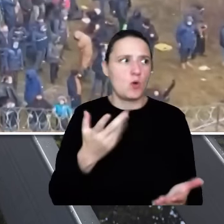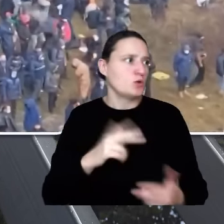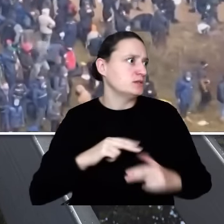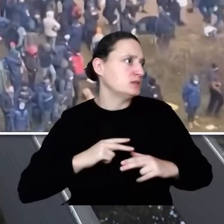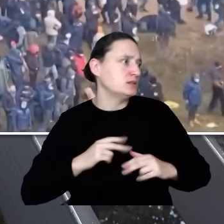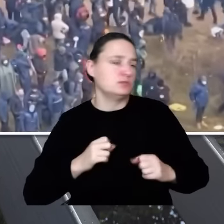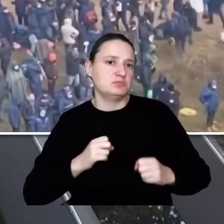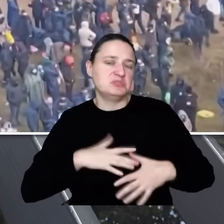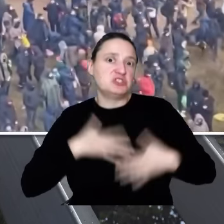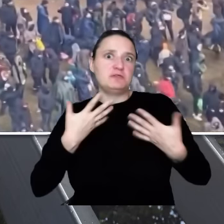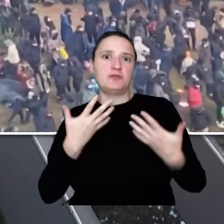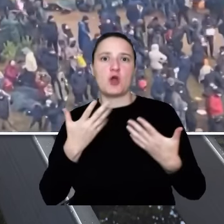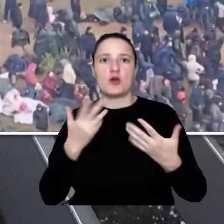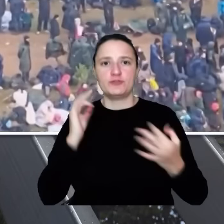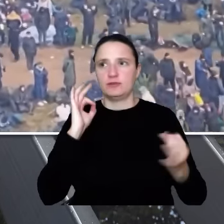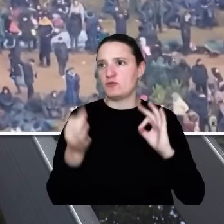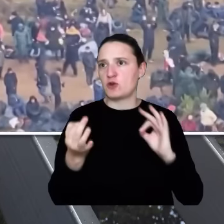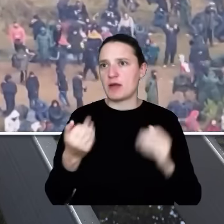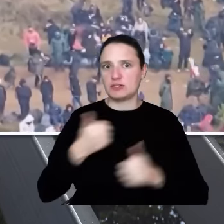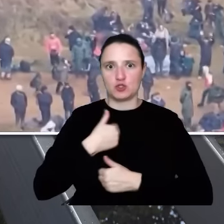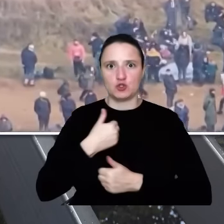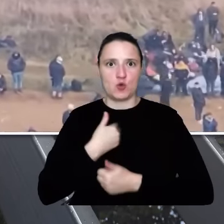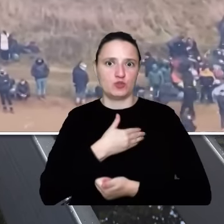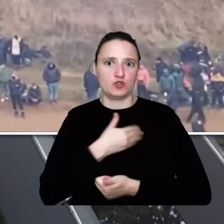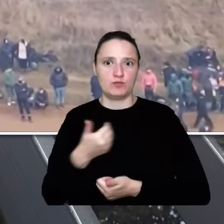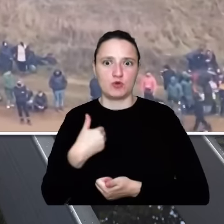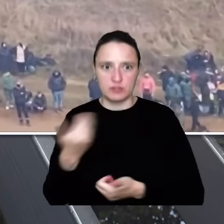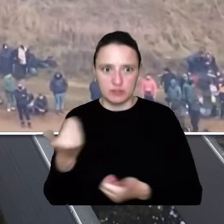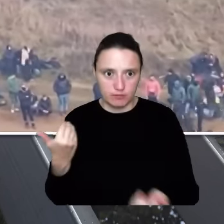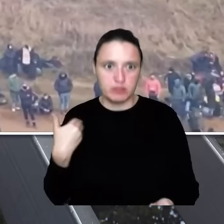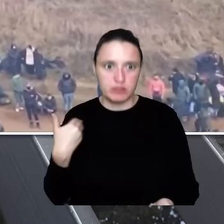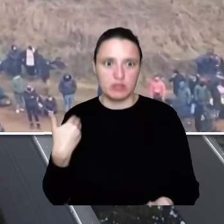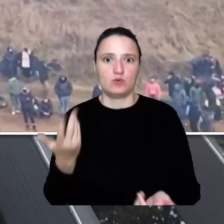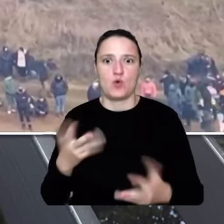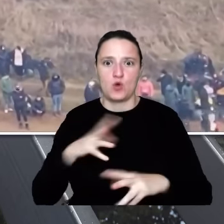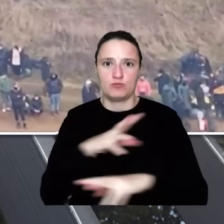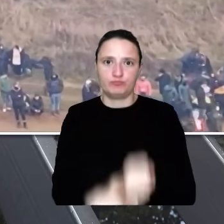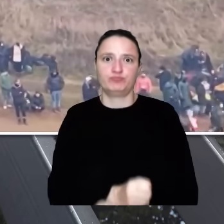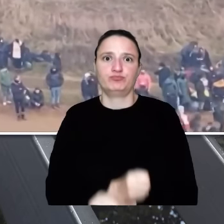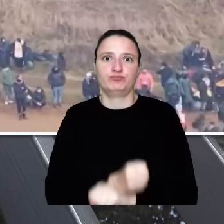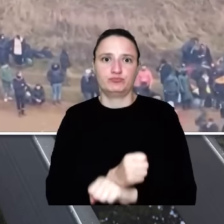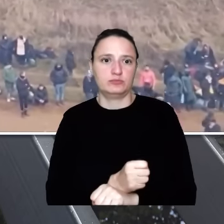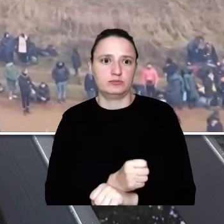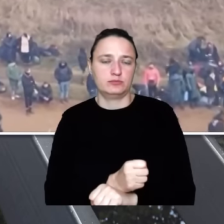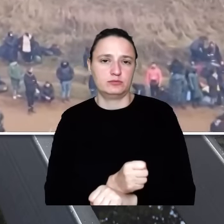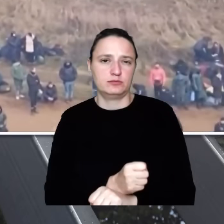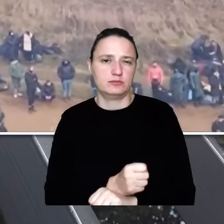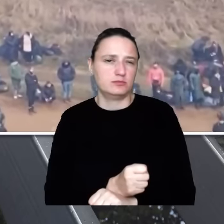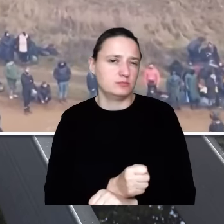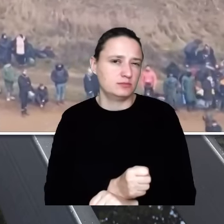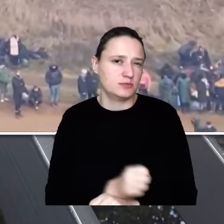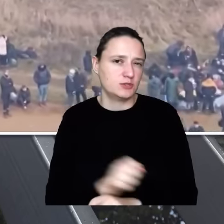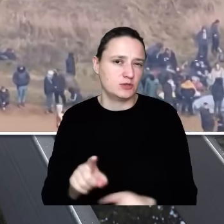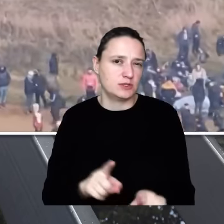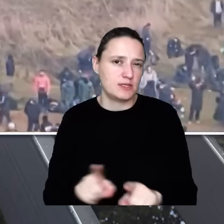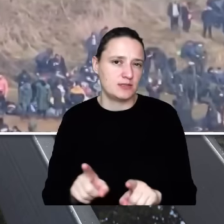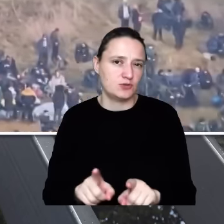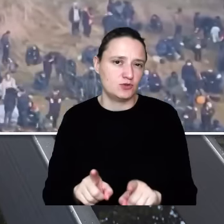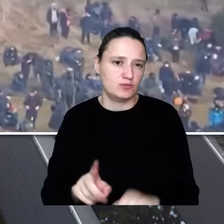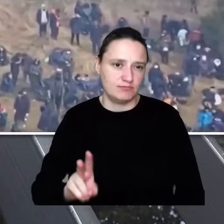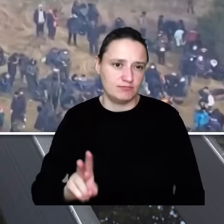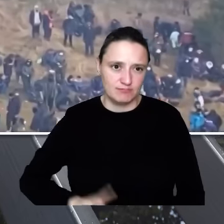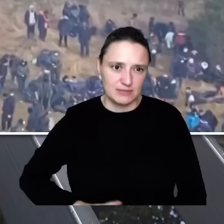o tym, że żołnierze polscy zostali zatrzymani. To znaczy, że jest to minister, który po prostu nie